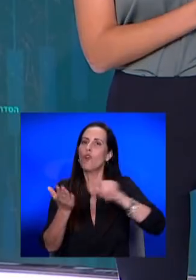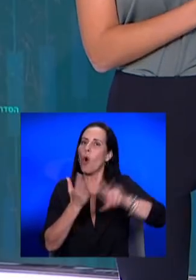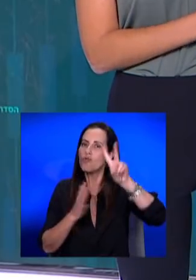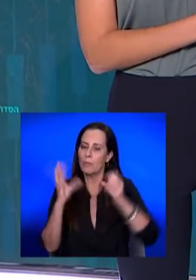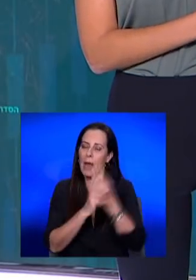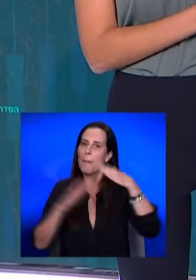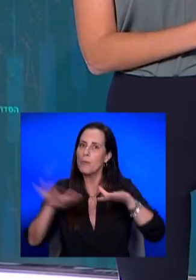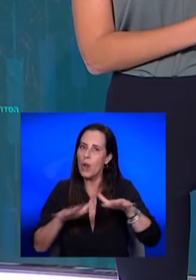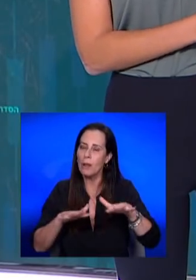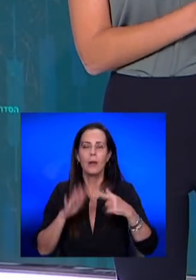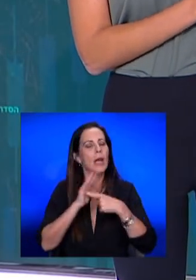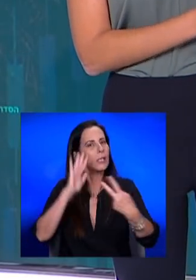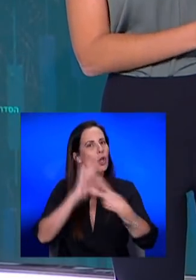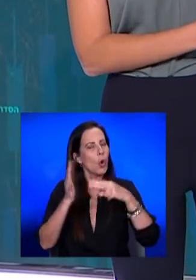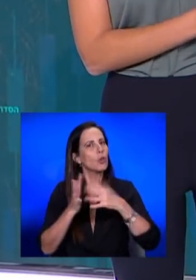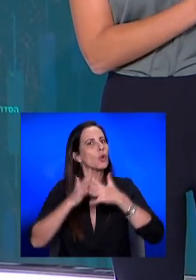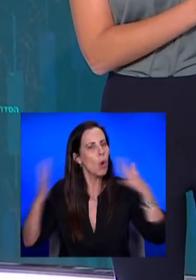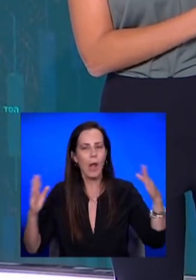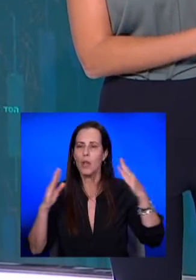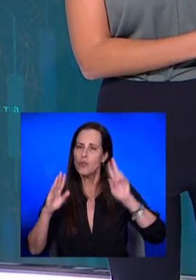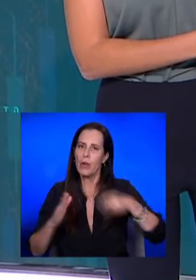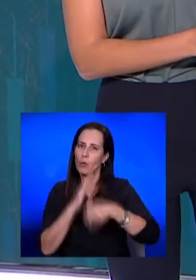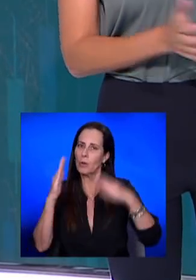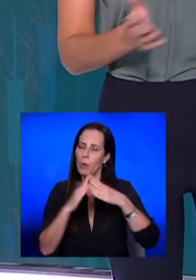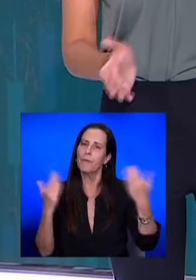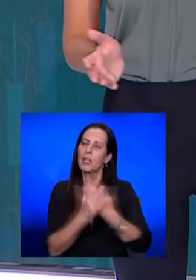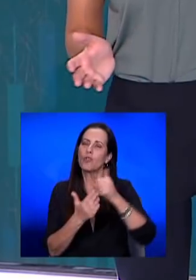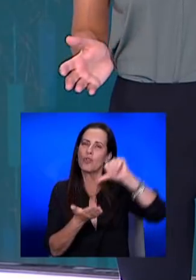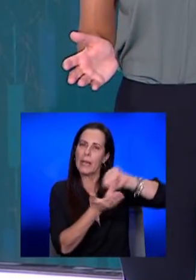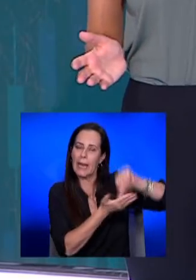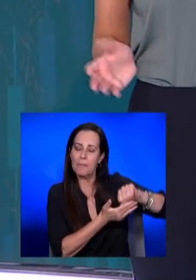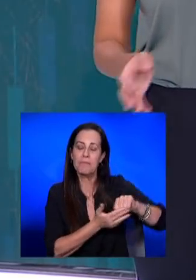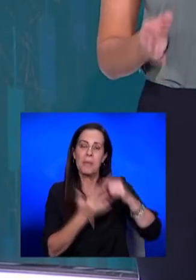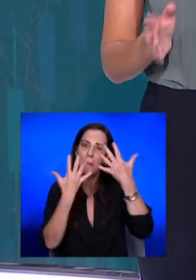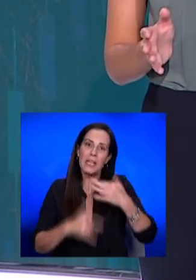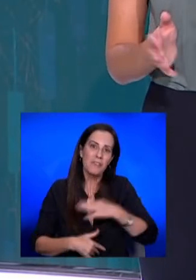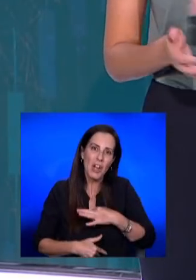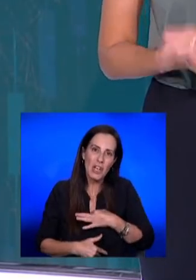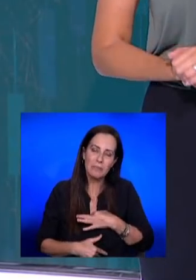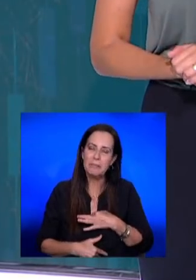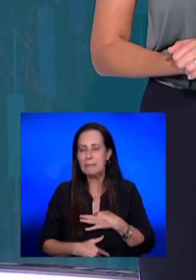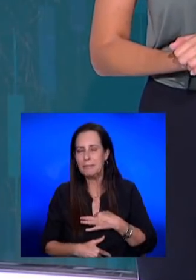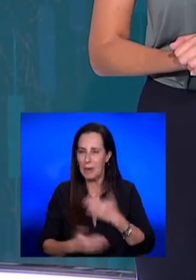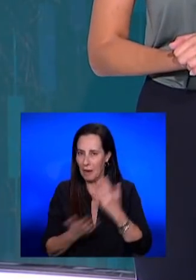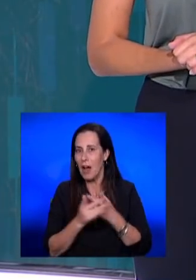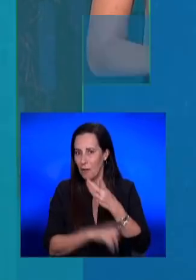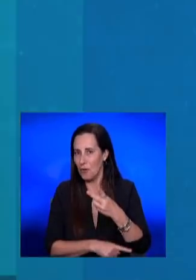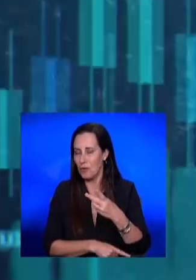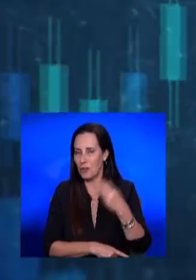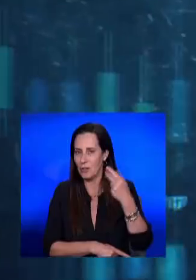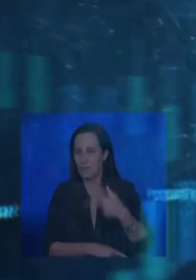הממשלה להציג תוכנית רחבה לדיור בר השגה והתחדשות עירונית. לפי הספירה שלנו, עברו כבר שלושה.